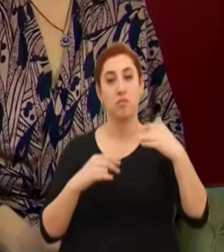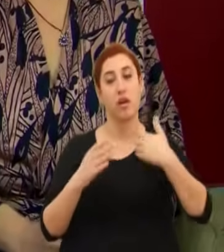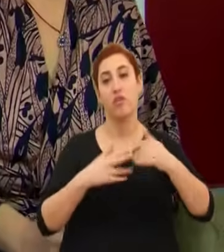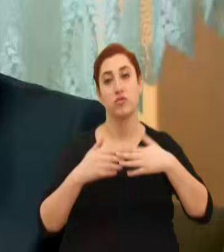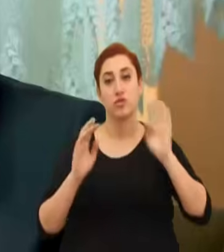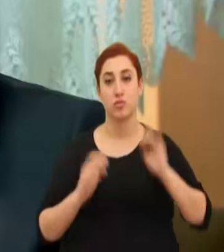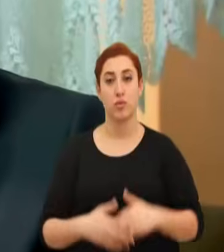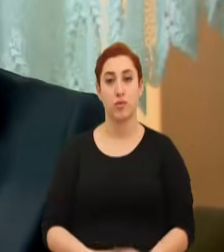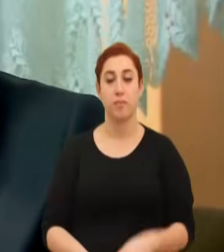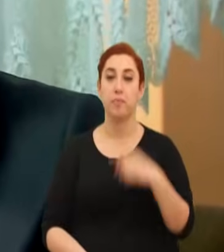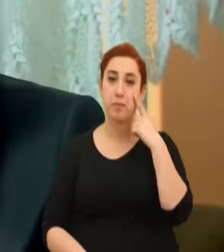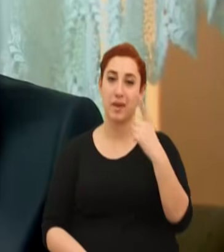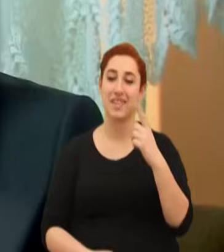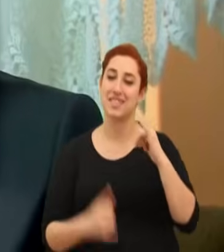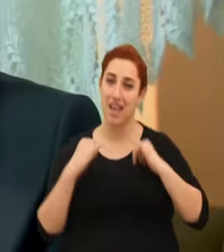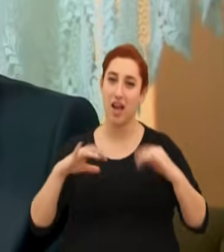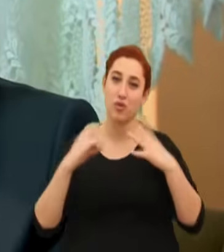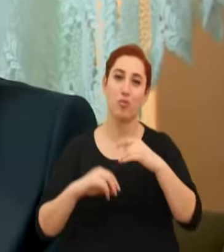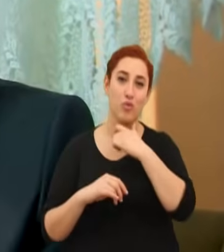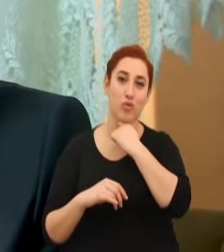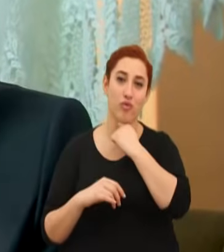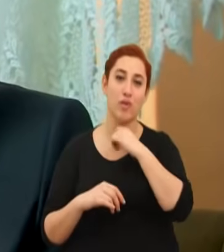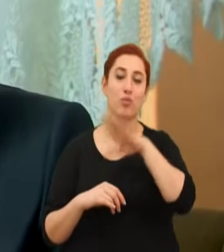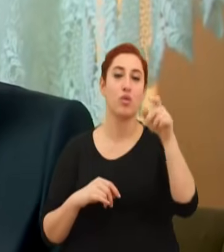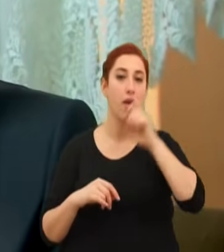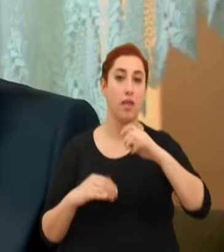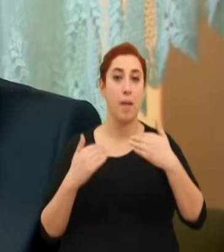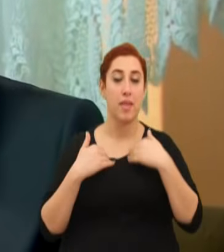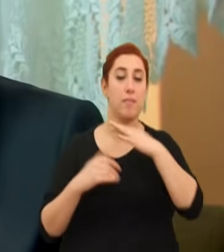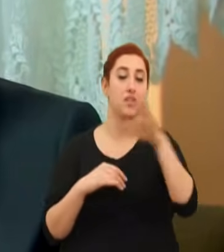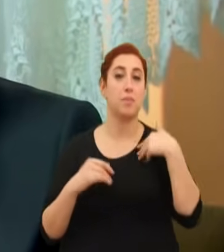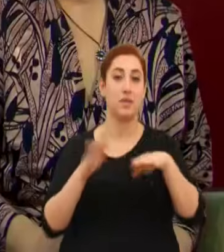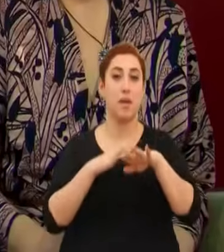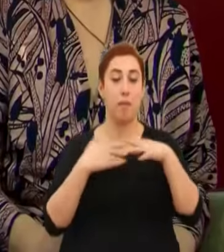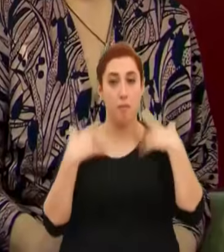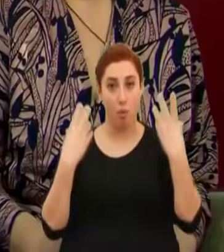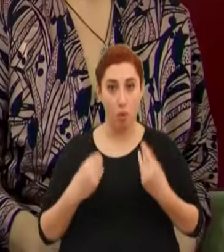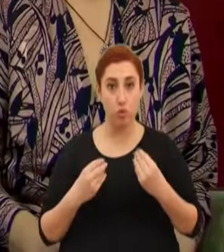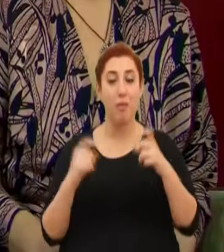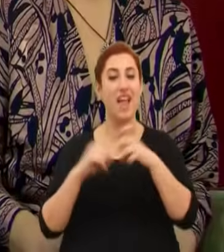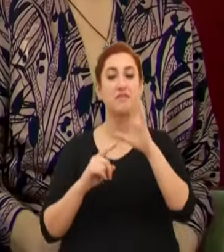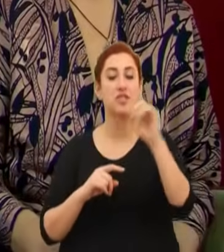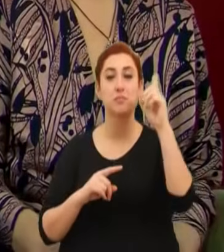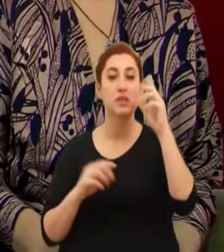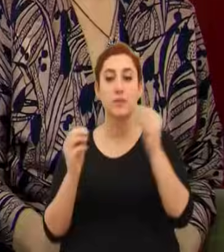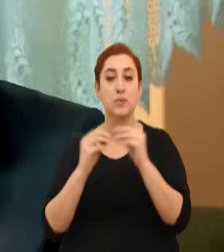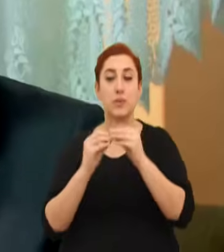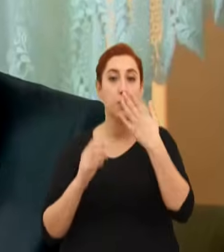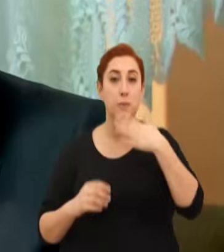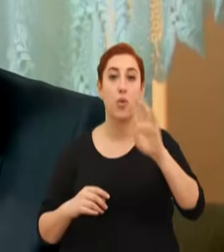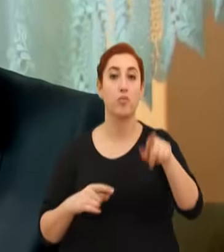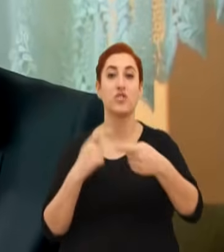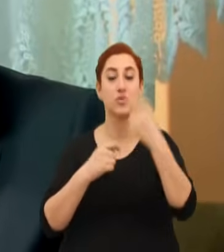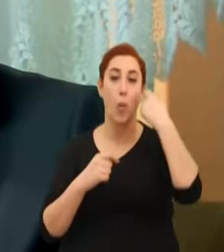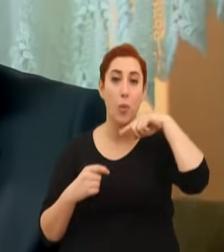Ben karışmıyorum. Bakın sakin olalım lütfen. Bütün hata bende. Her şeye ben sebep oldum. Erdem'in hiçbir suçu yok